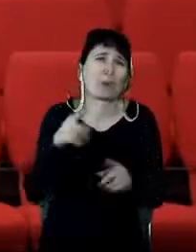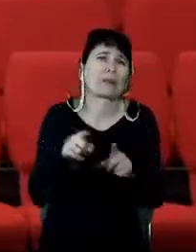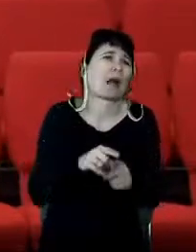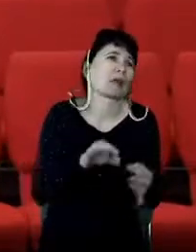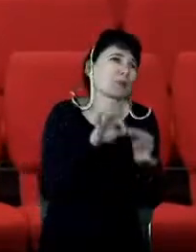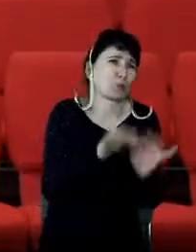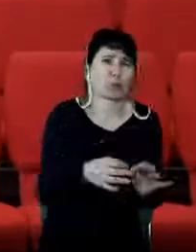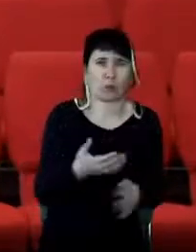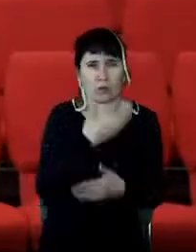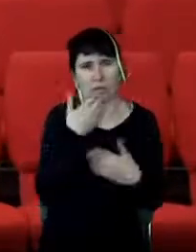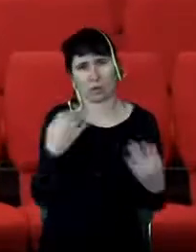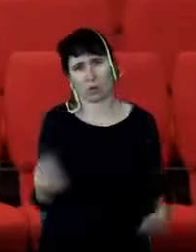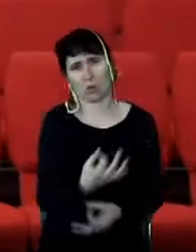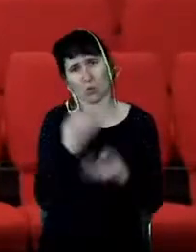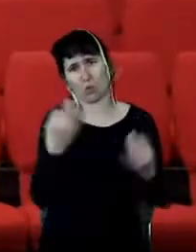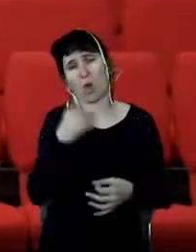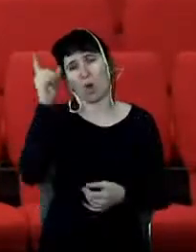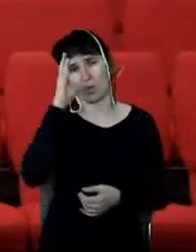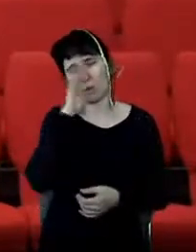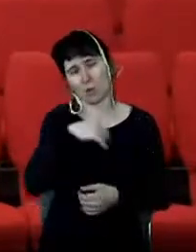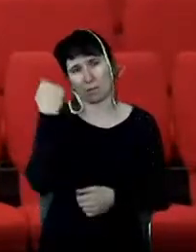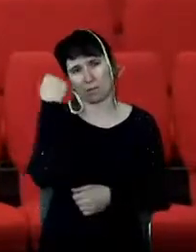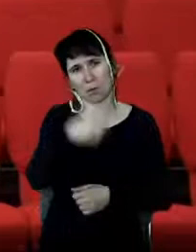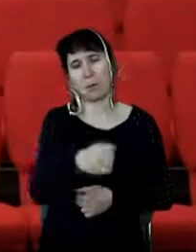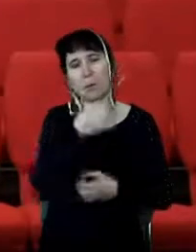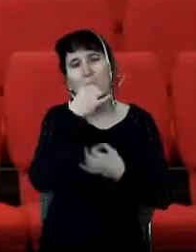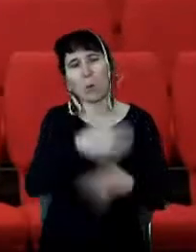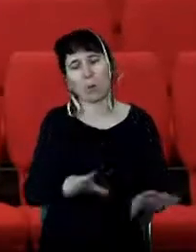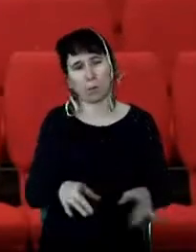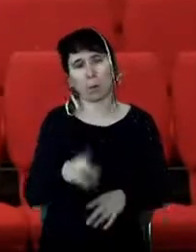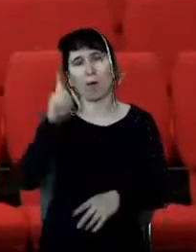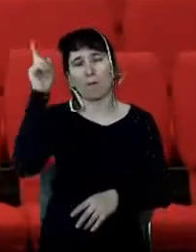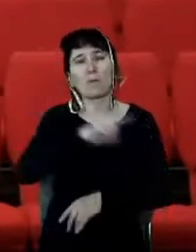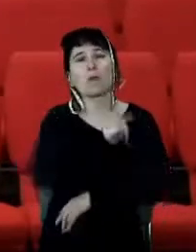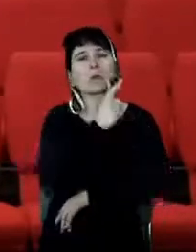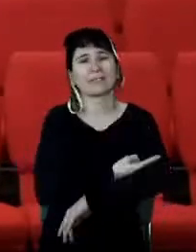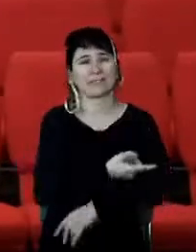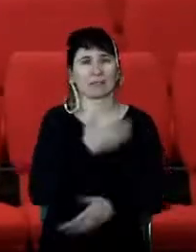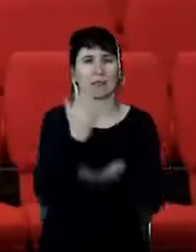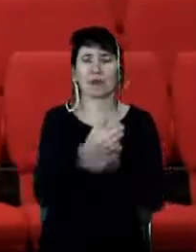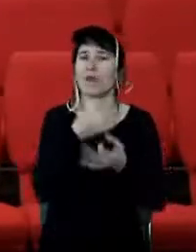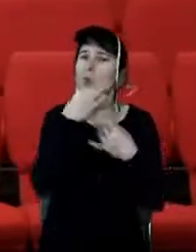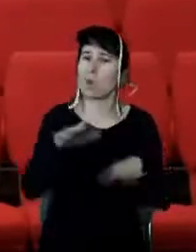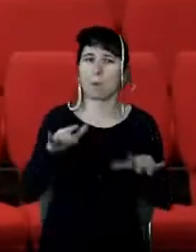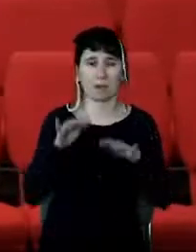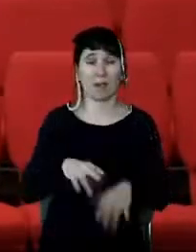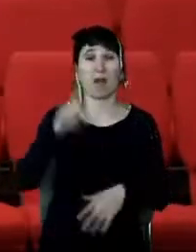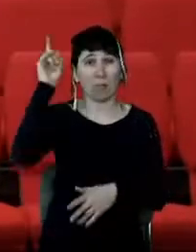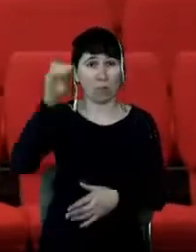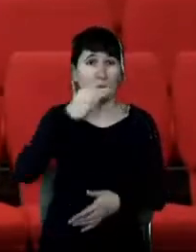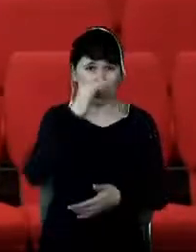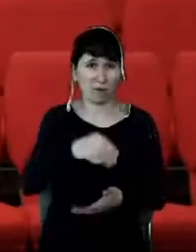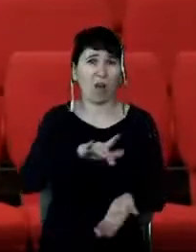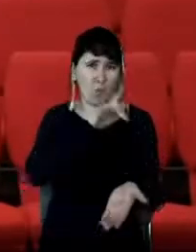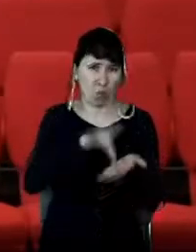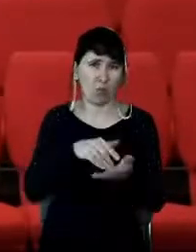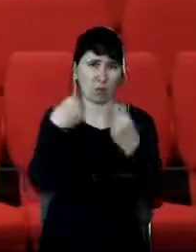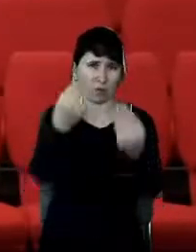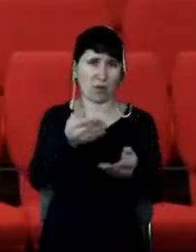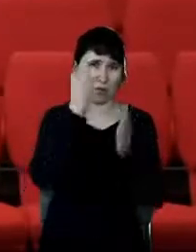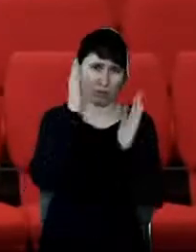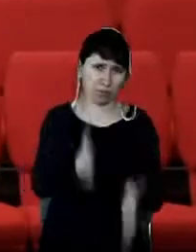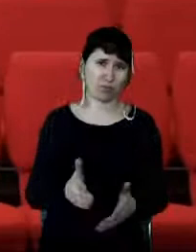неможливого, щоб він міг би не перемогти, і щоб йому було би не під силу. Якщо він сказав, я вам дам це місто, він